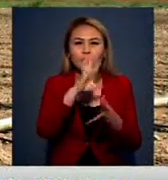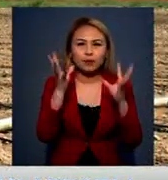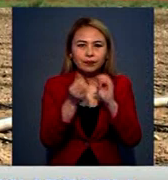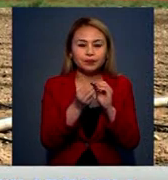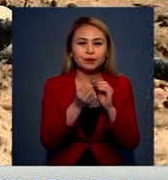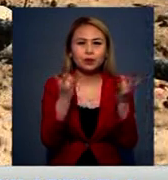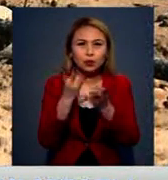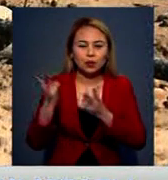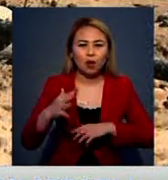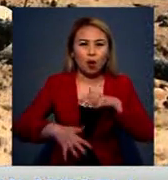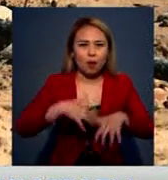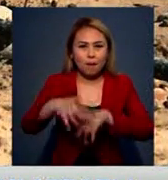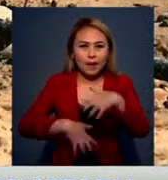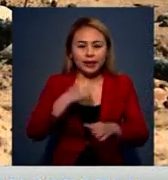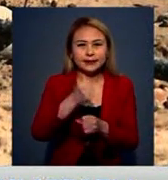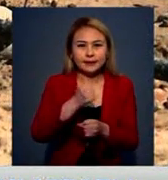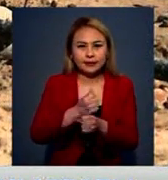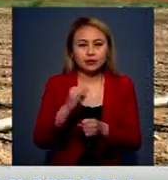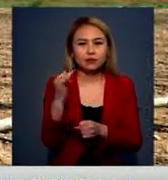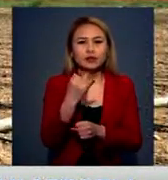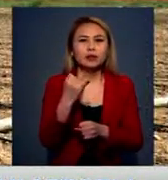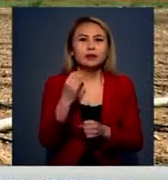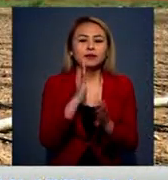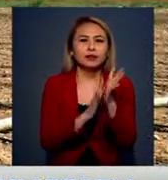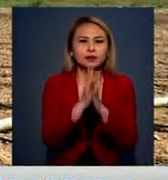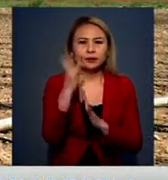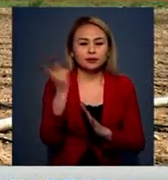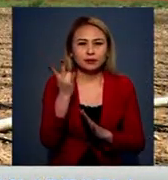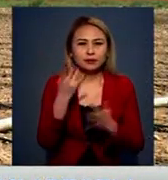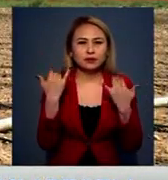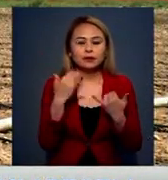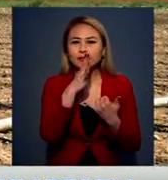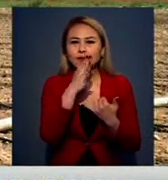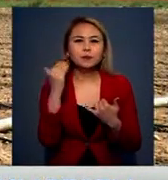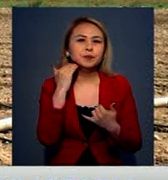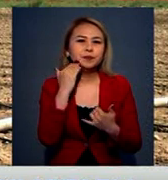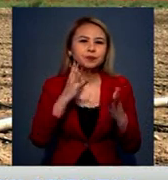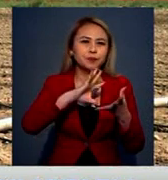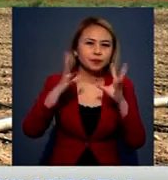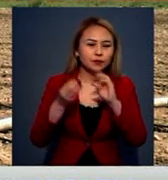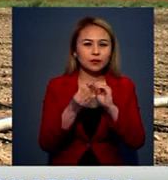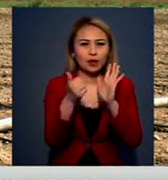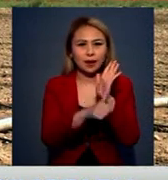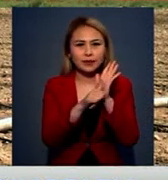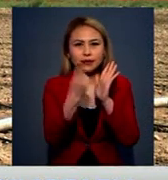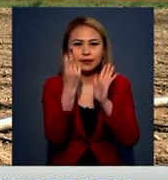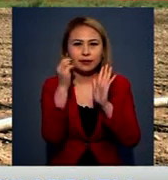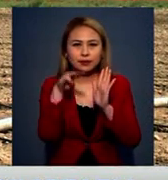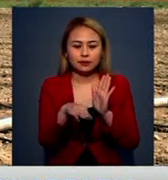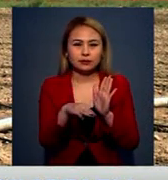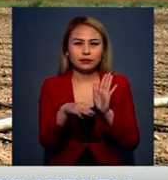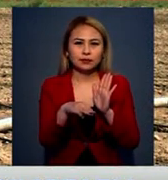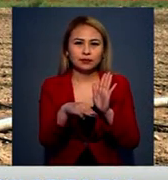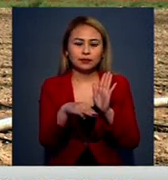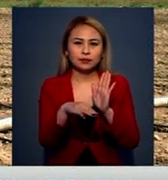Джон Дир комбайларға өткенміз. Енді біз өнімдікті көтеруіміз керек. Қазір жер жүзінде 60 центнерге жеткен өнімділік.